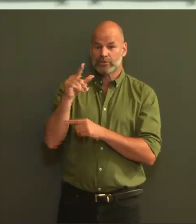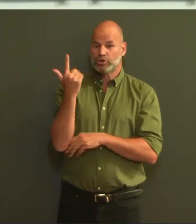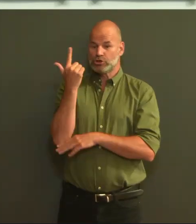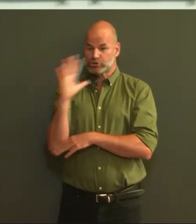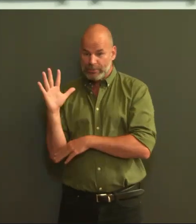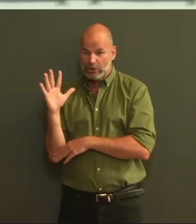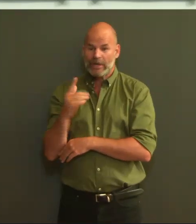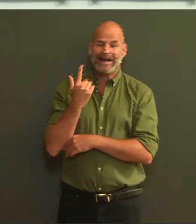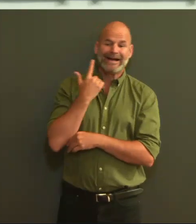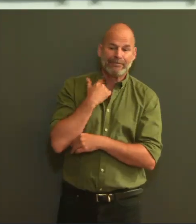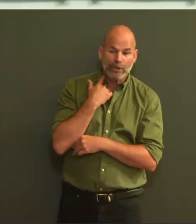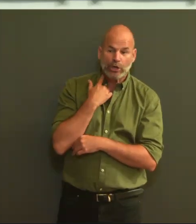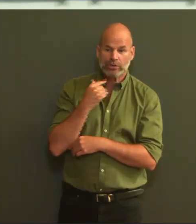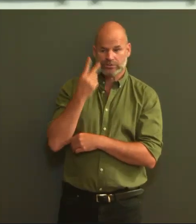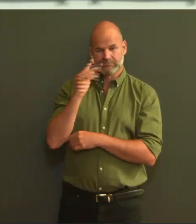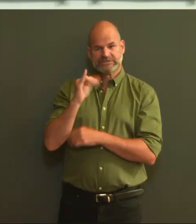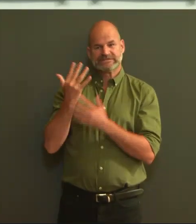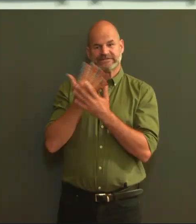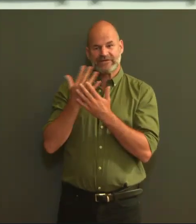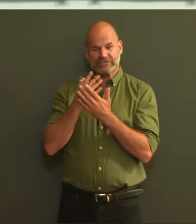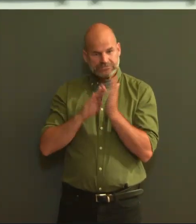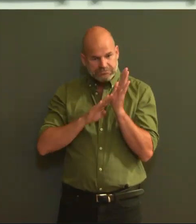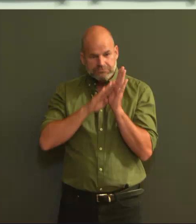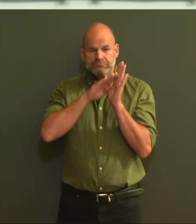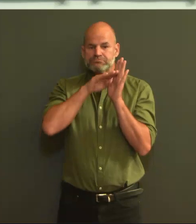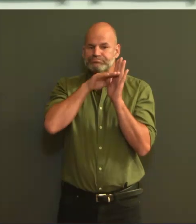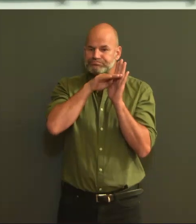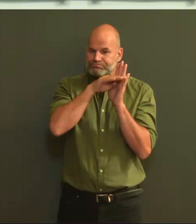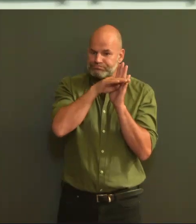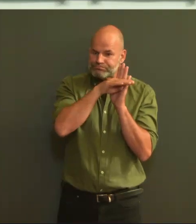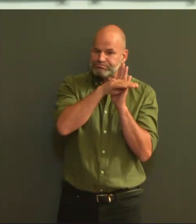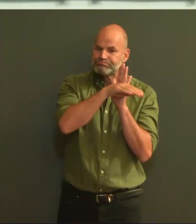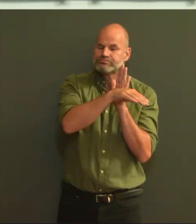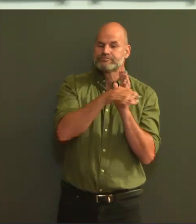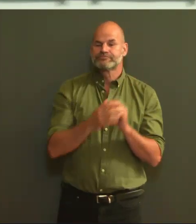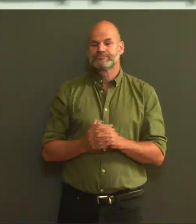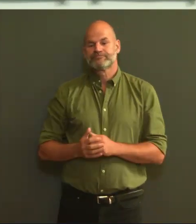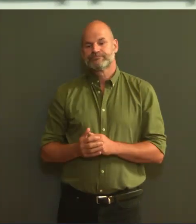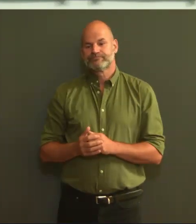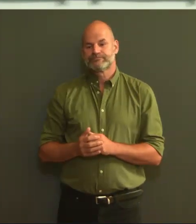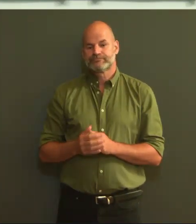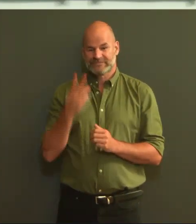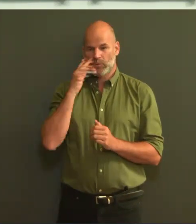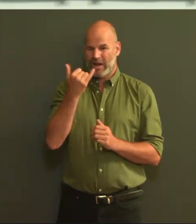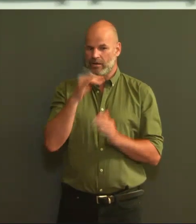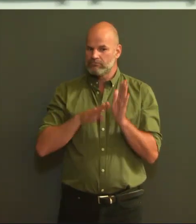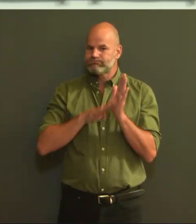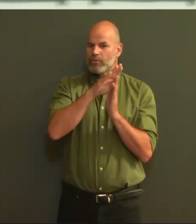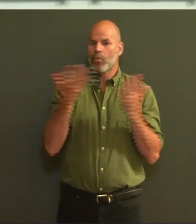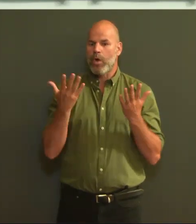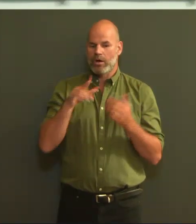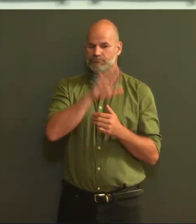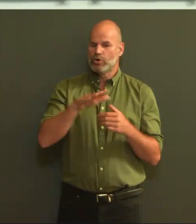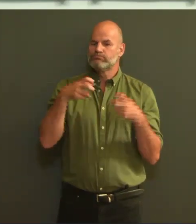Bijvoorbeeld, de grootste stijging daarentegen zien we momenteel in het Brussels hoofdstedelijk gewest. Hier is